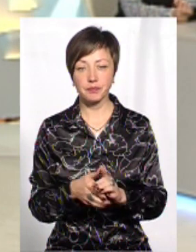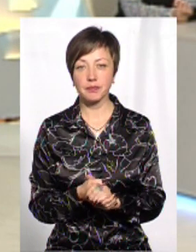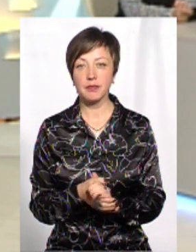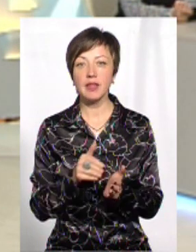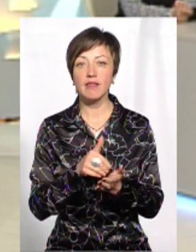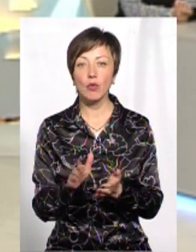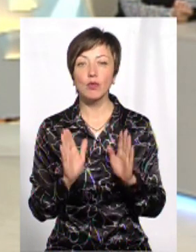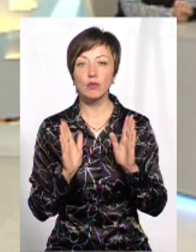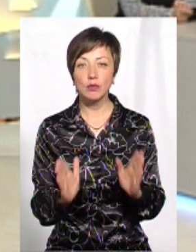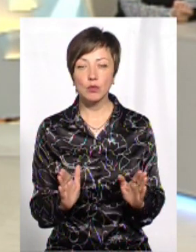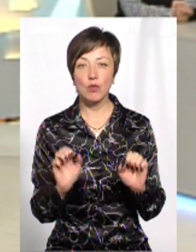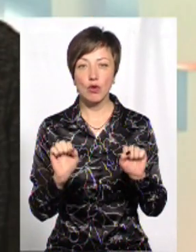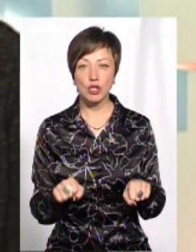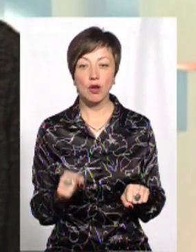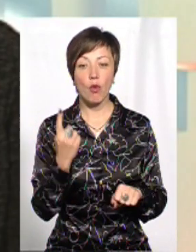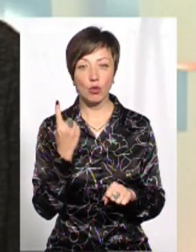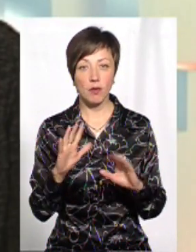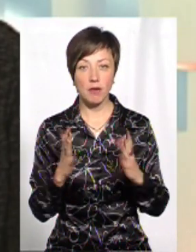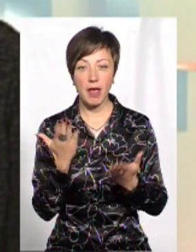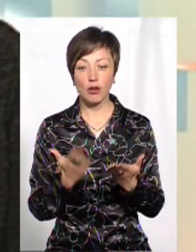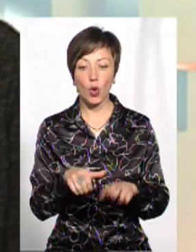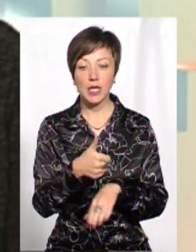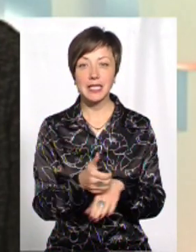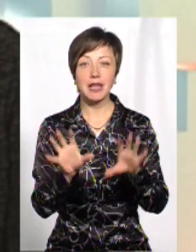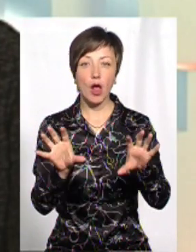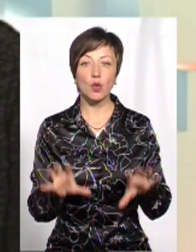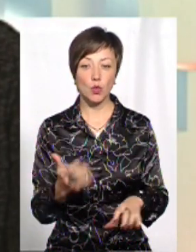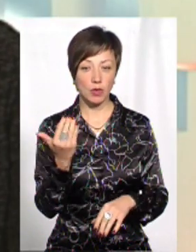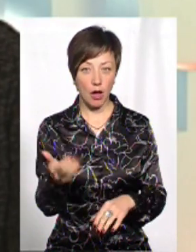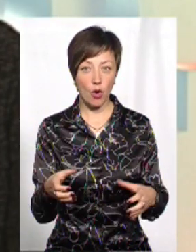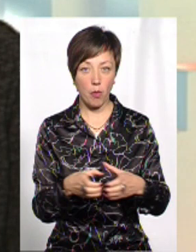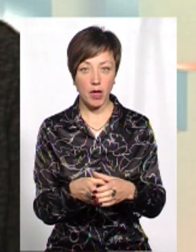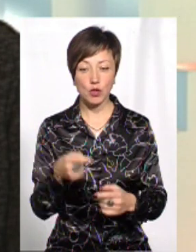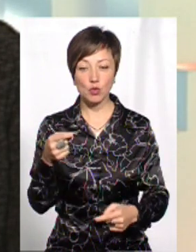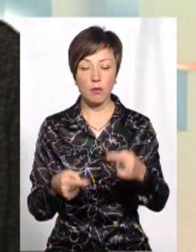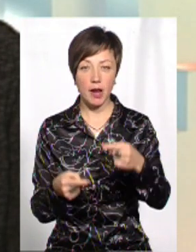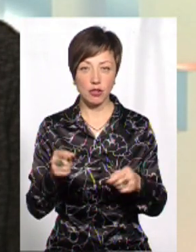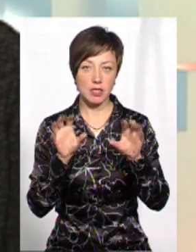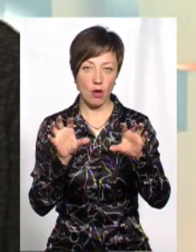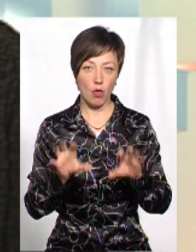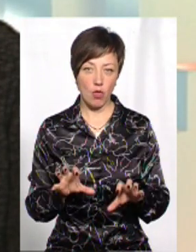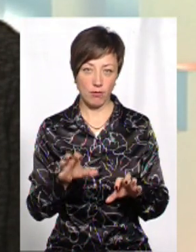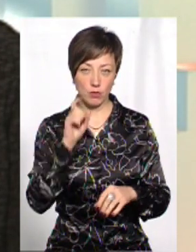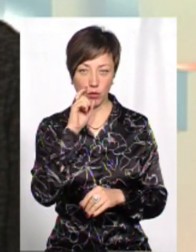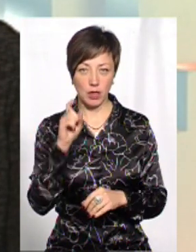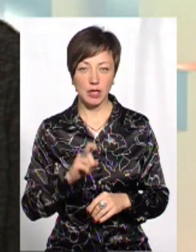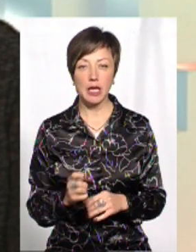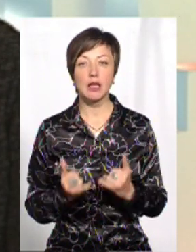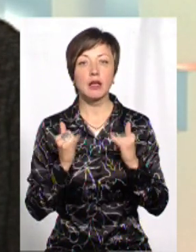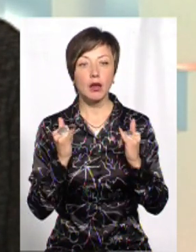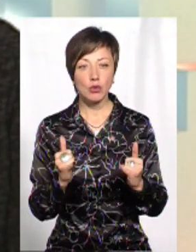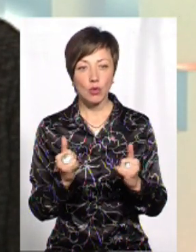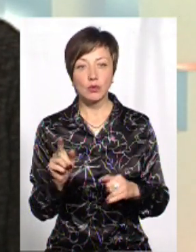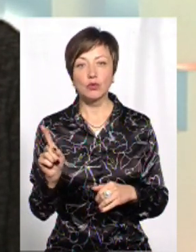може бути лише у випадку, якщо статут релігійної громади суперечить чинному законодавству. Для